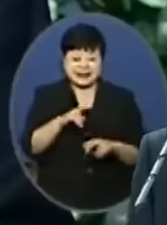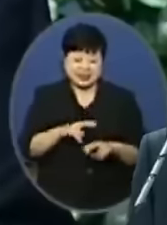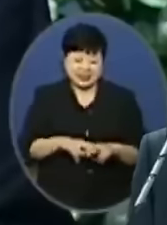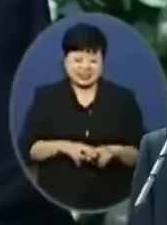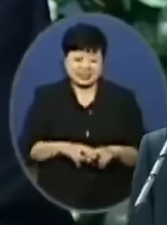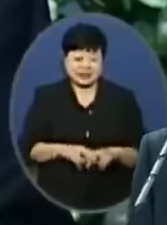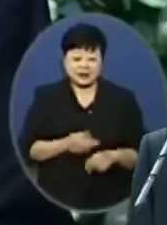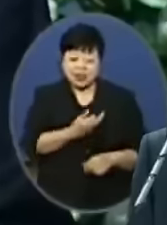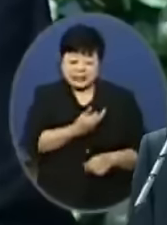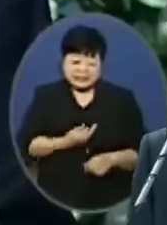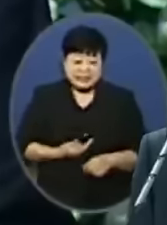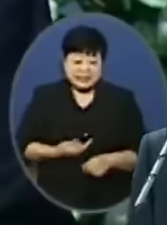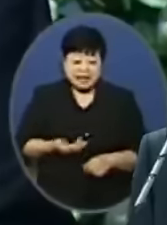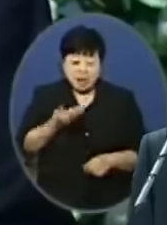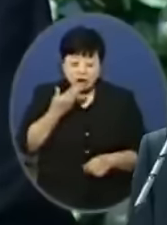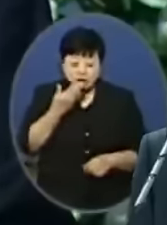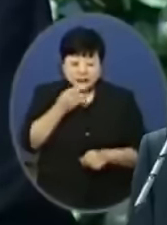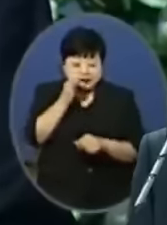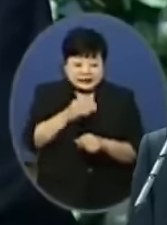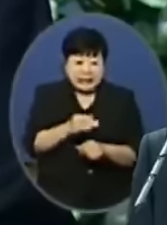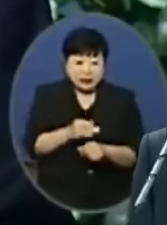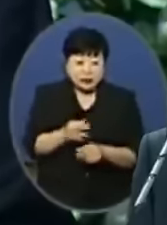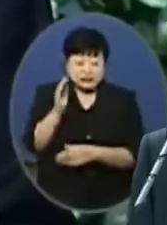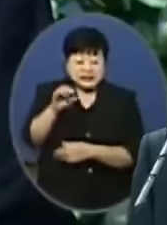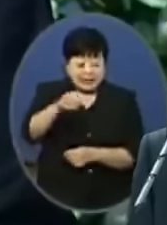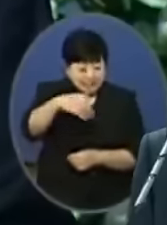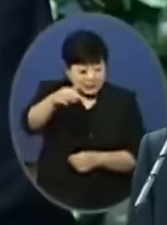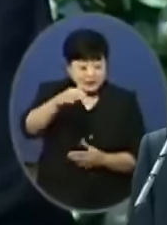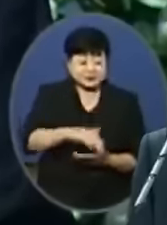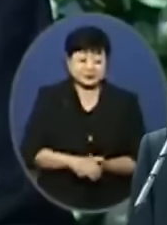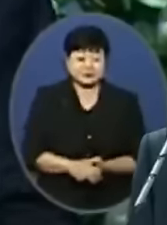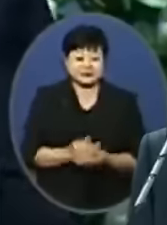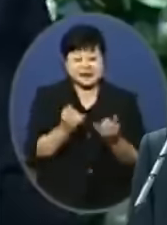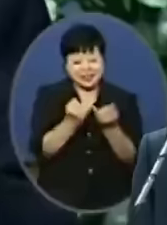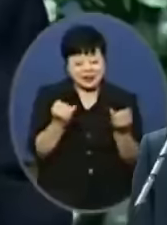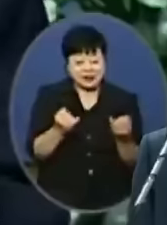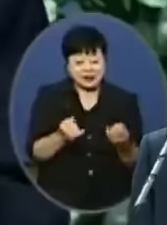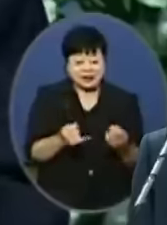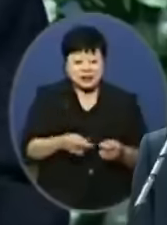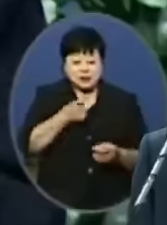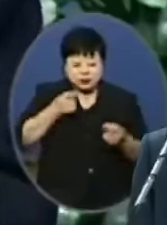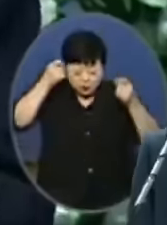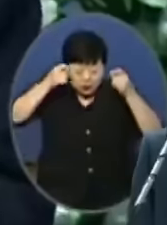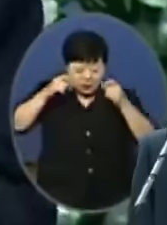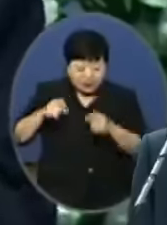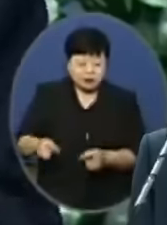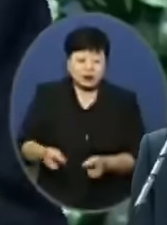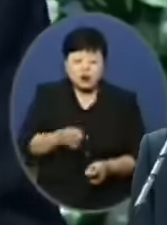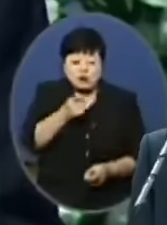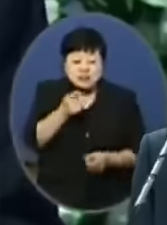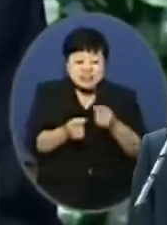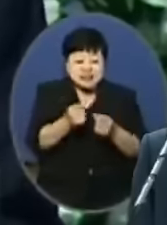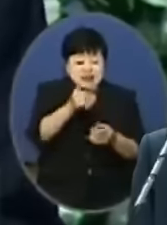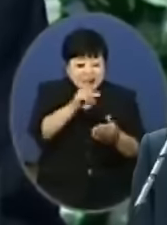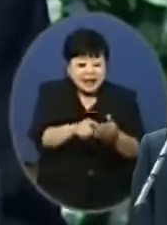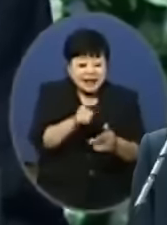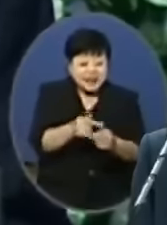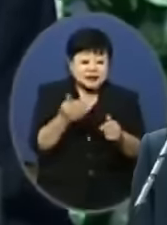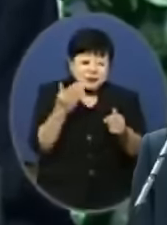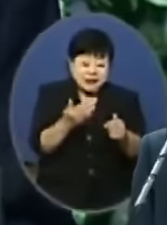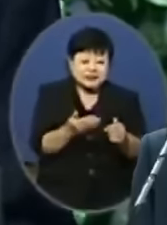음식을 사기 위해서 사마리아 시내로 들어갔었습니다. 이 여인이 물동이를 내려놓고 물을 길려고 할 때